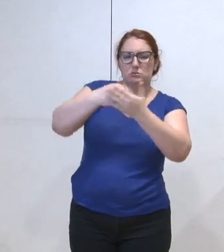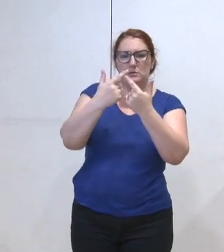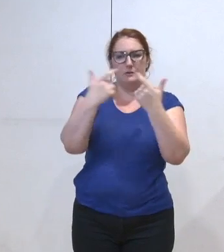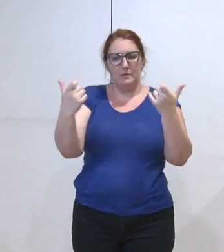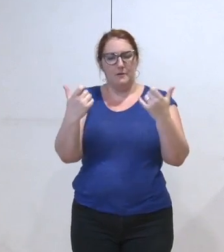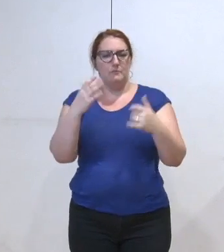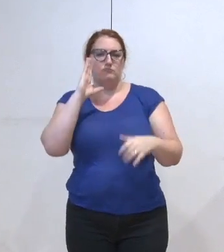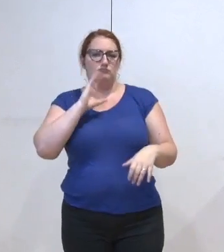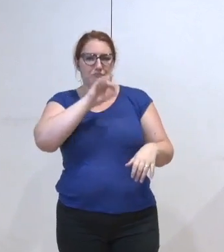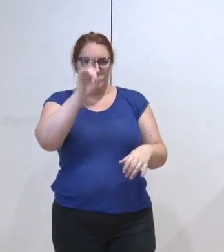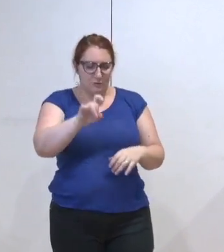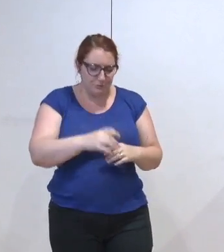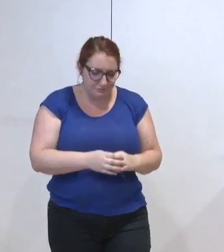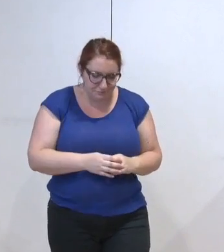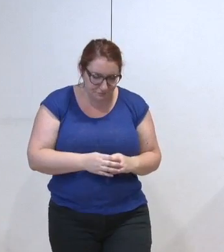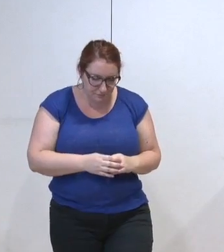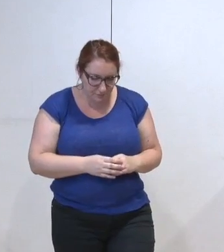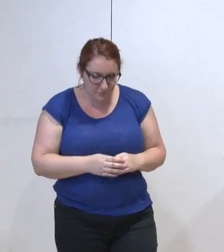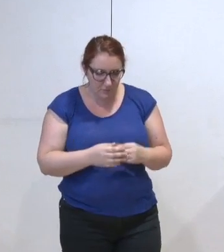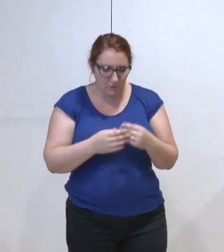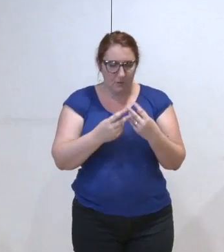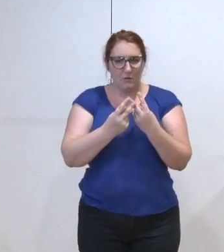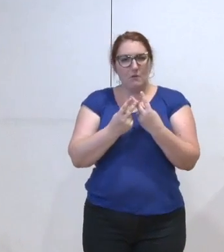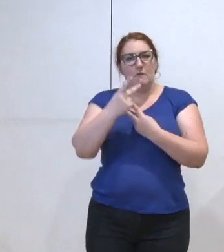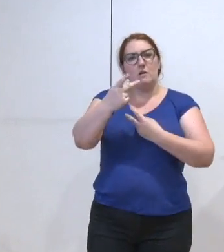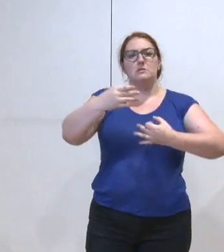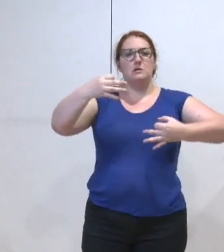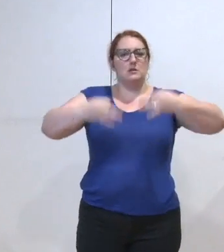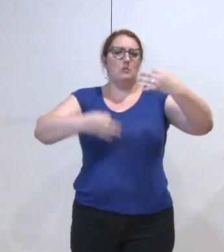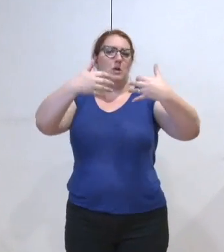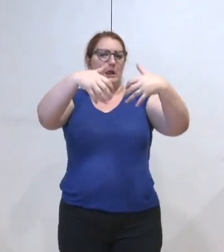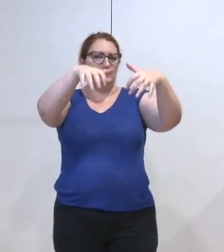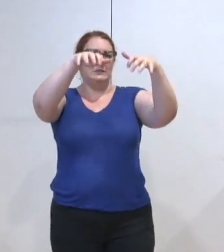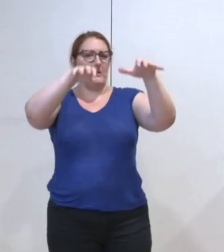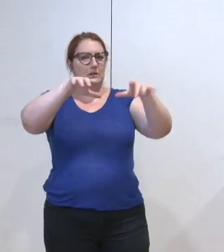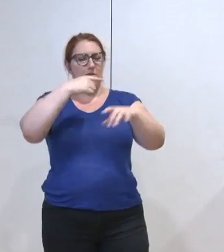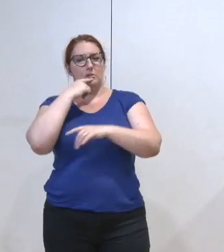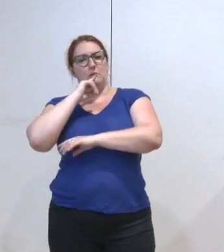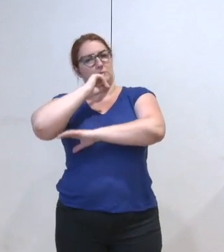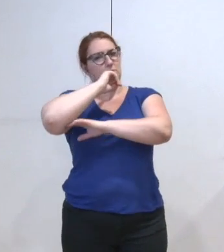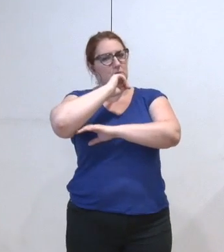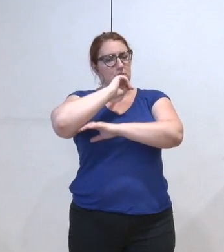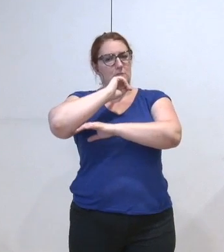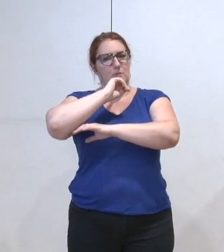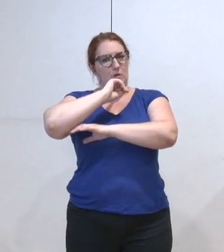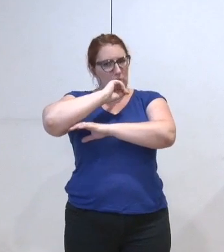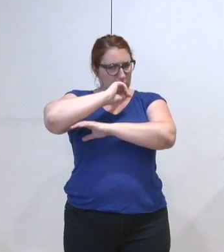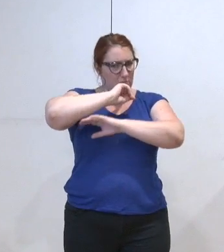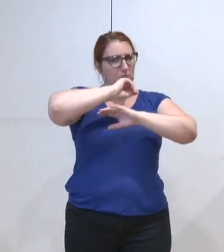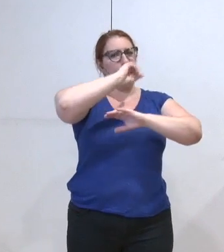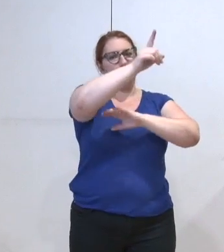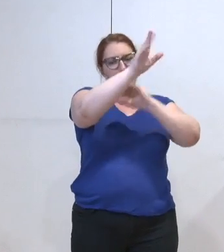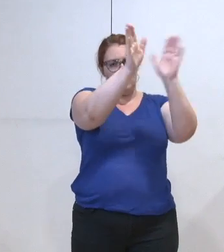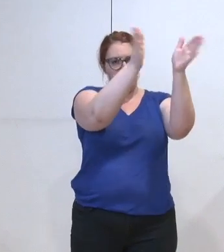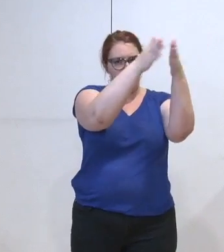avez présenté une requête devant la juridiction administrative pour obtenir l'évacuation des personnes qui occupent